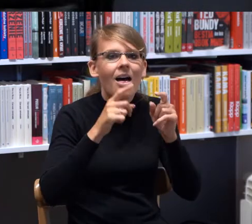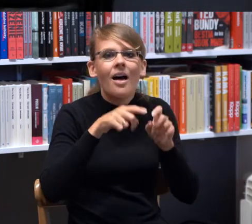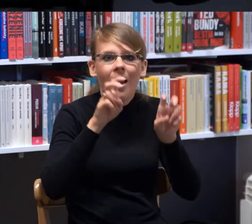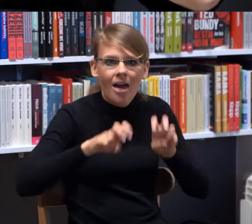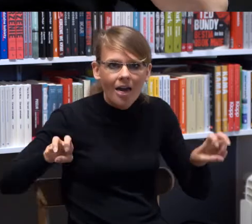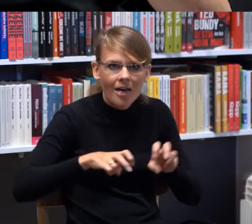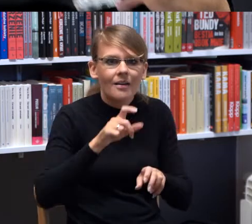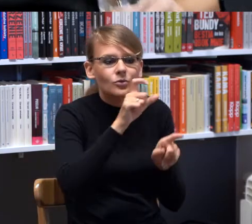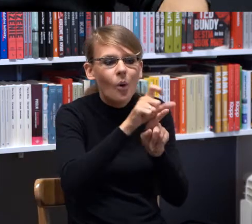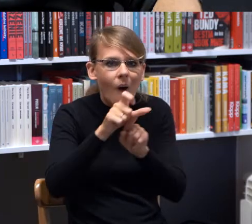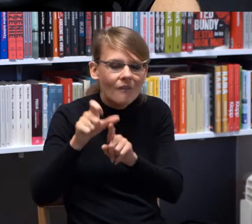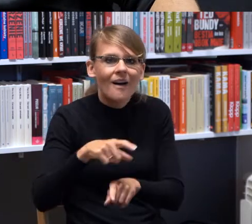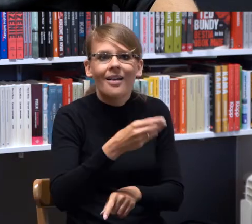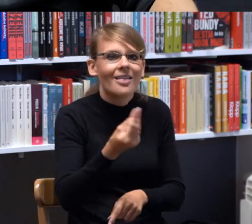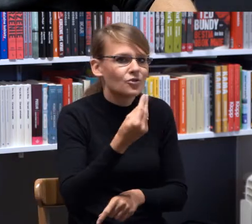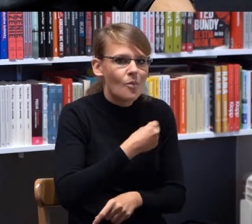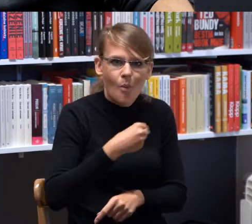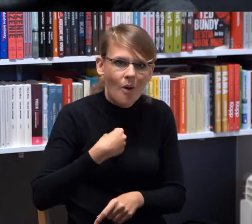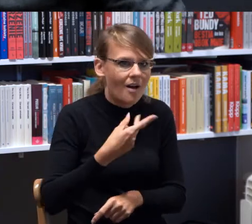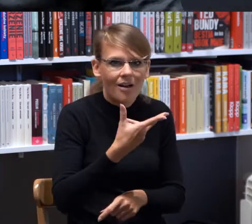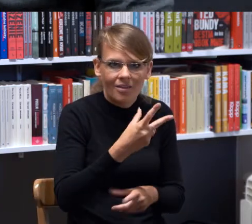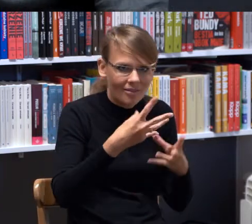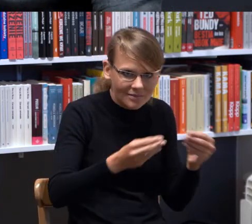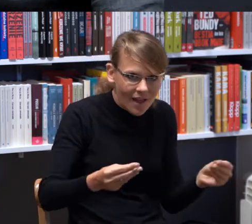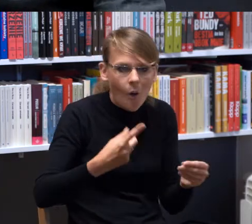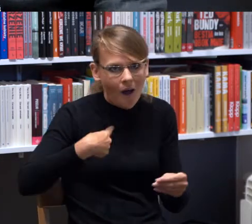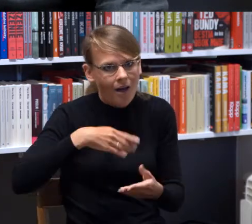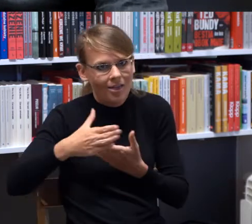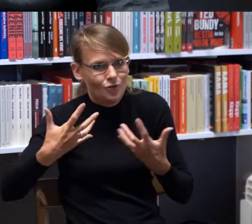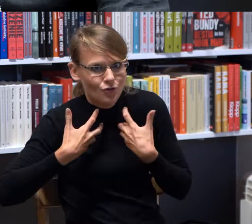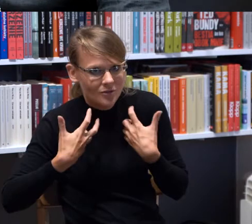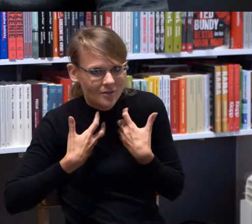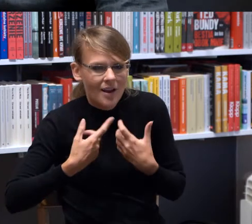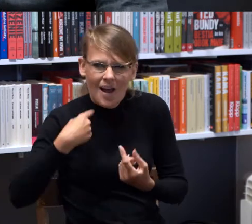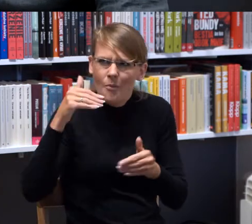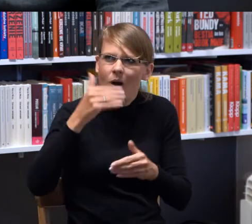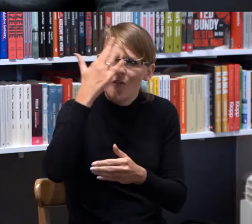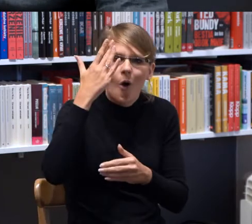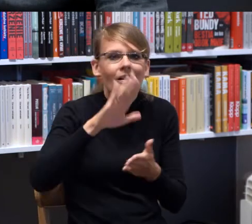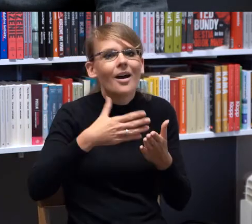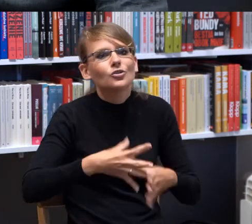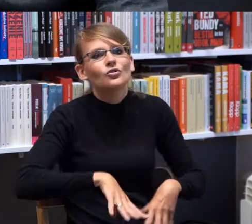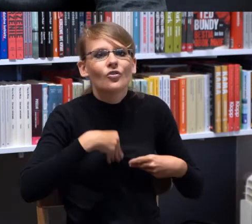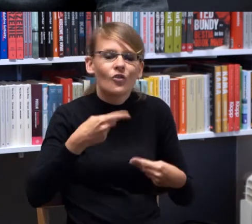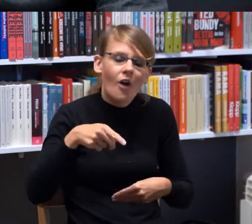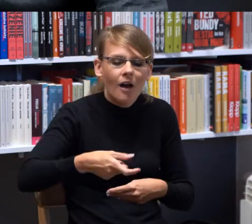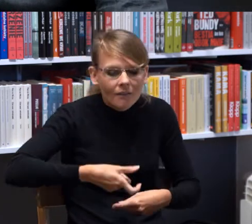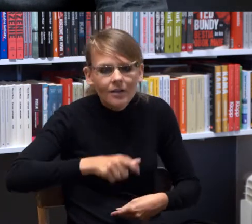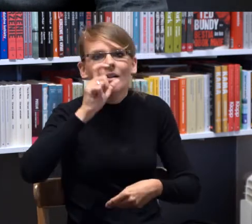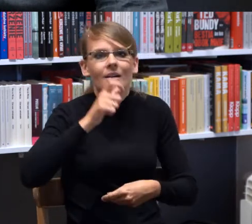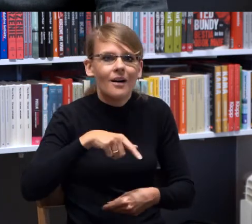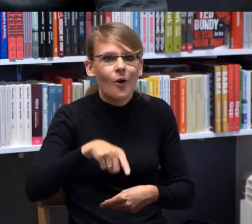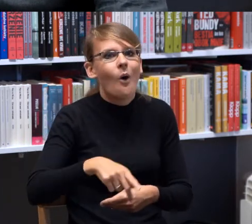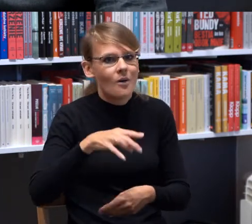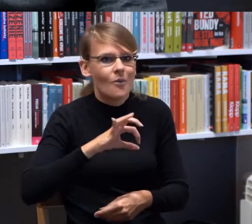zginęła, póki my żyjemy. Zresztą łatwo sobie wyobrazić mi dzisiaj toast za ojczyznę, za świątecznym na przykład stołem. No